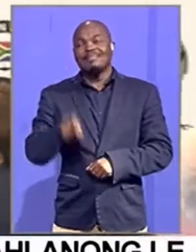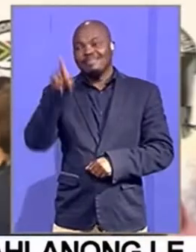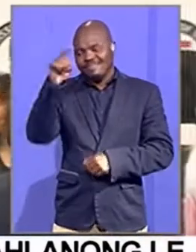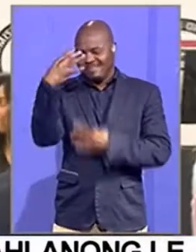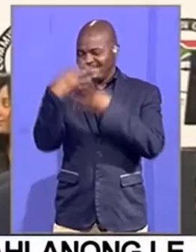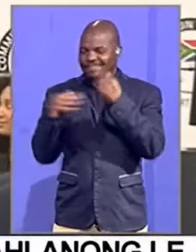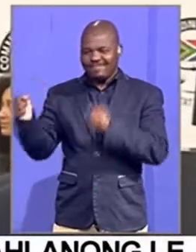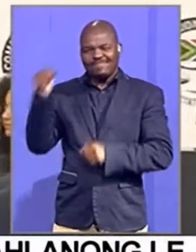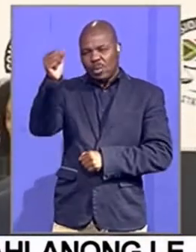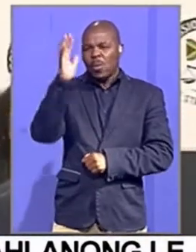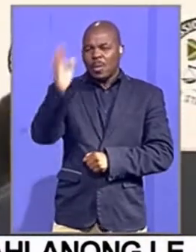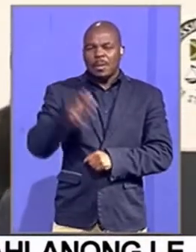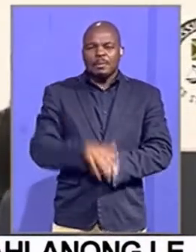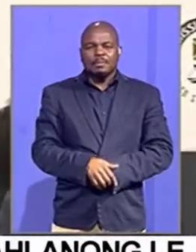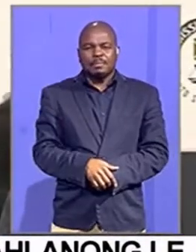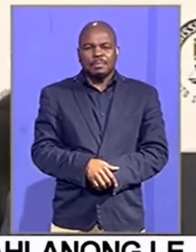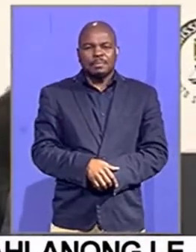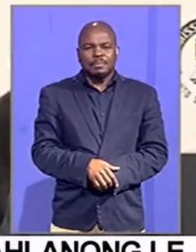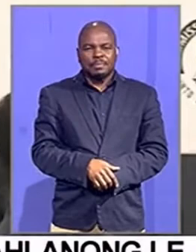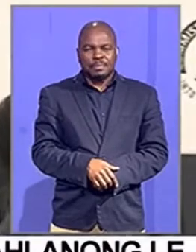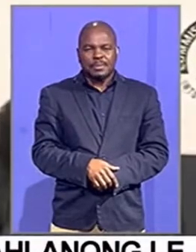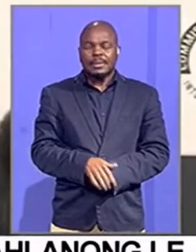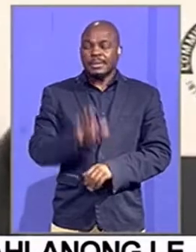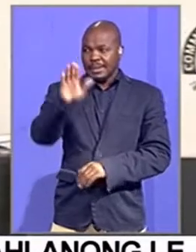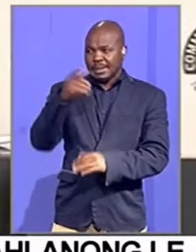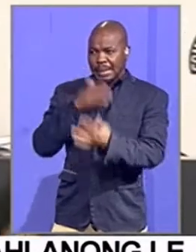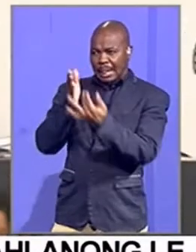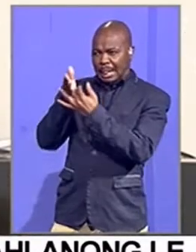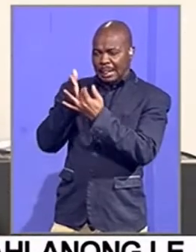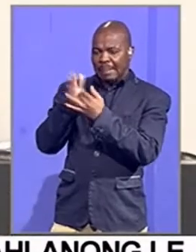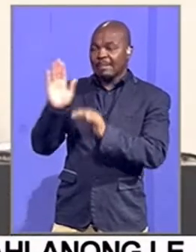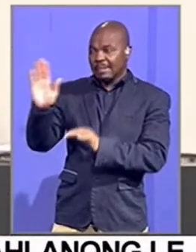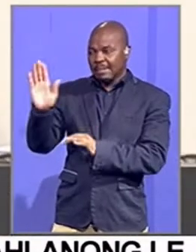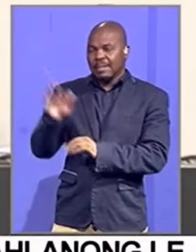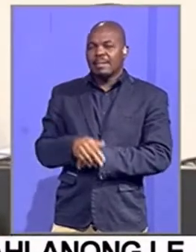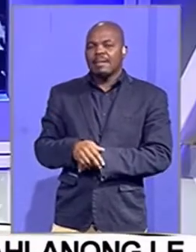tronko e go lebana ebile ga ba tlo go emela ke molao wa America ke sa